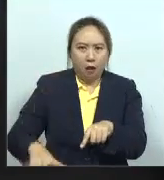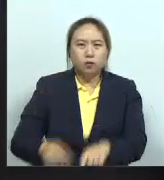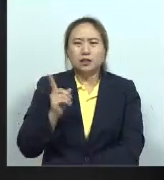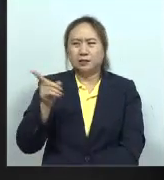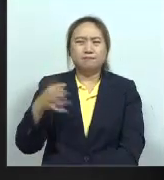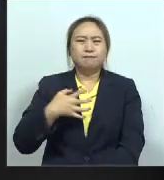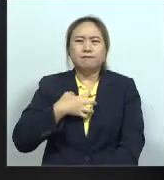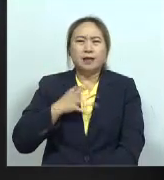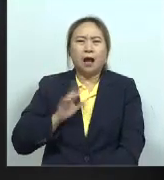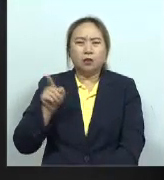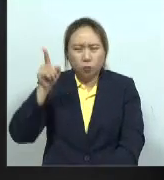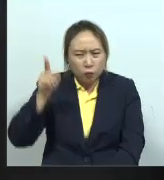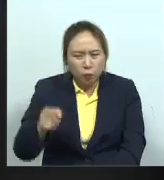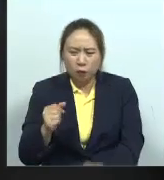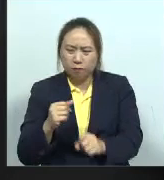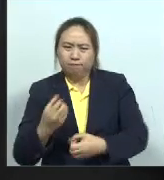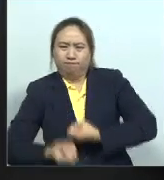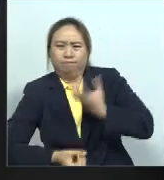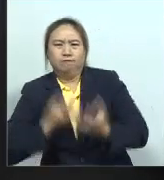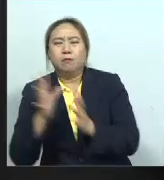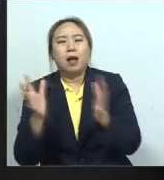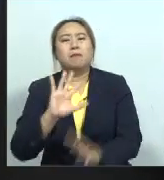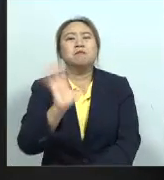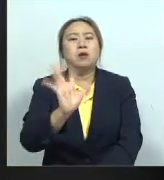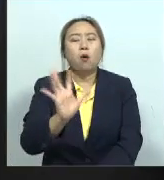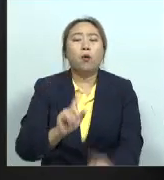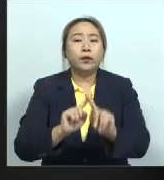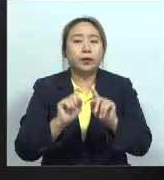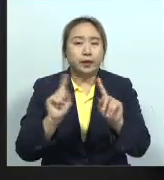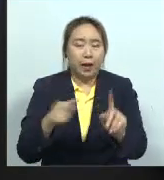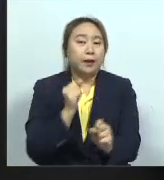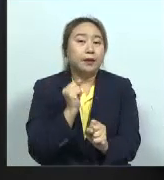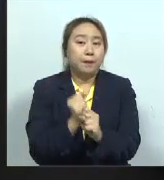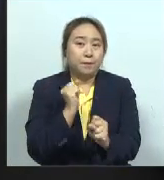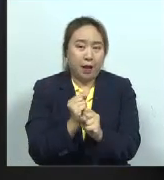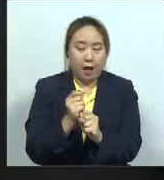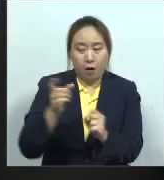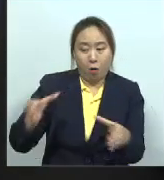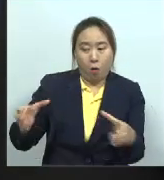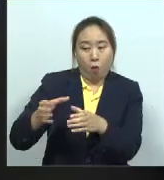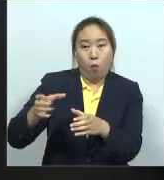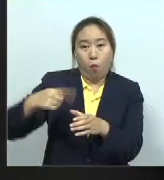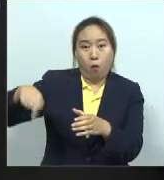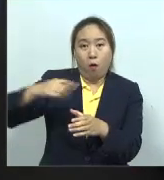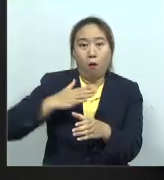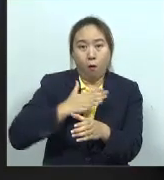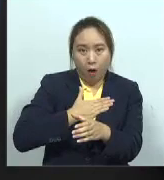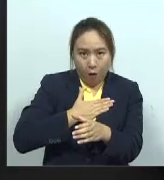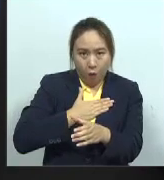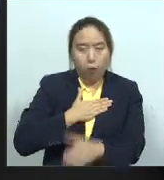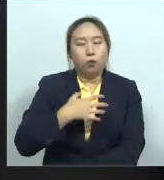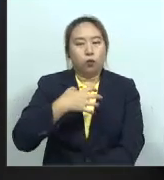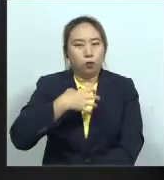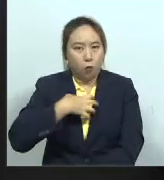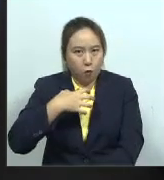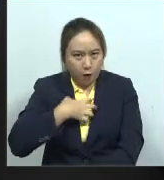นธิรัตน์ไปแสดงอะไรมากมายอย่างนั้นเพียงแต่ว่าในการทำงานภายในของเราเนี่ยเราต้องการที่จะสื่อสารไป